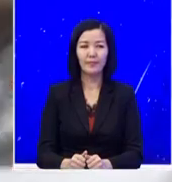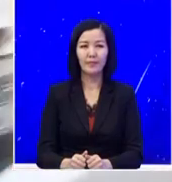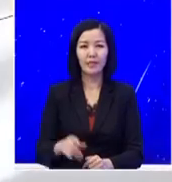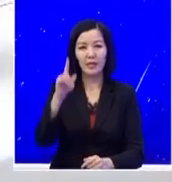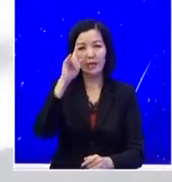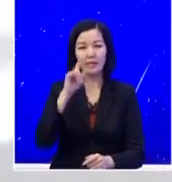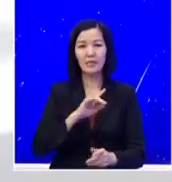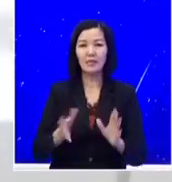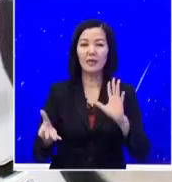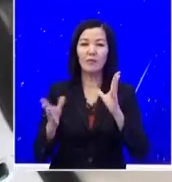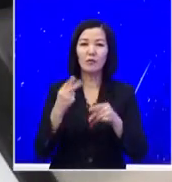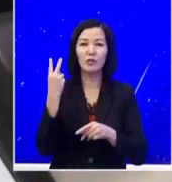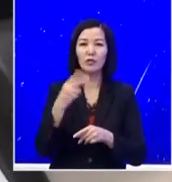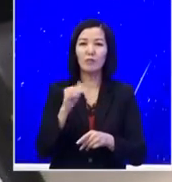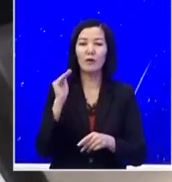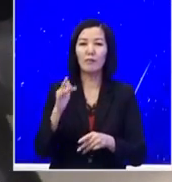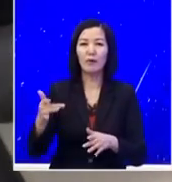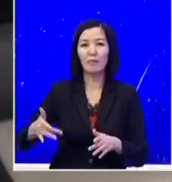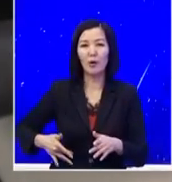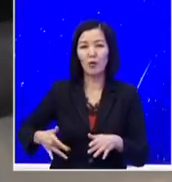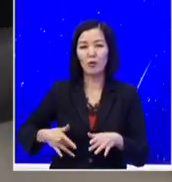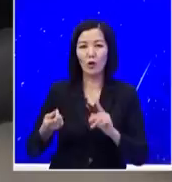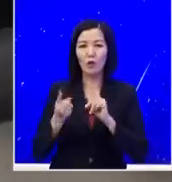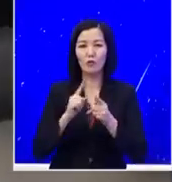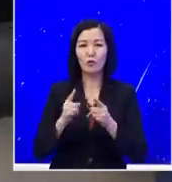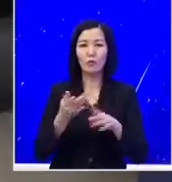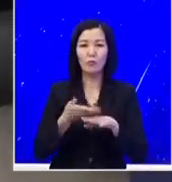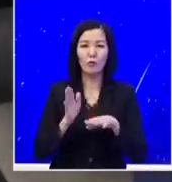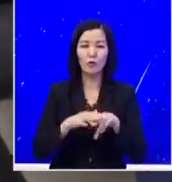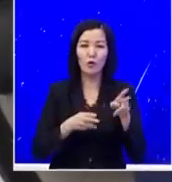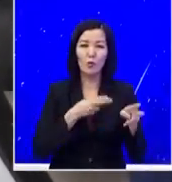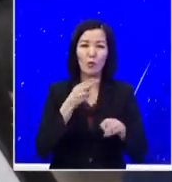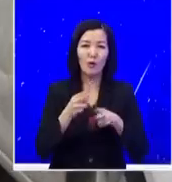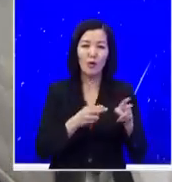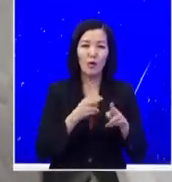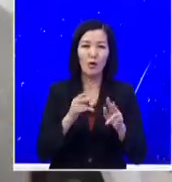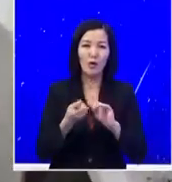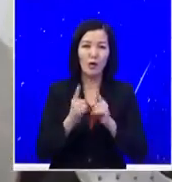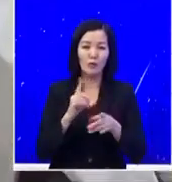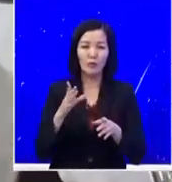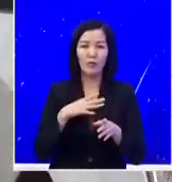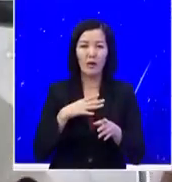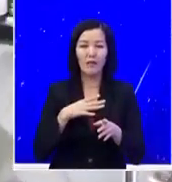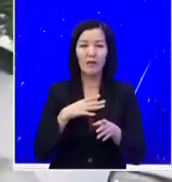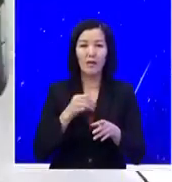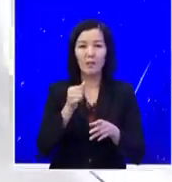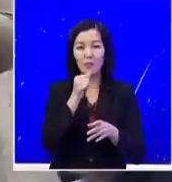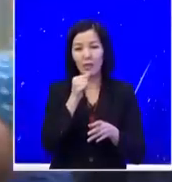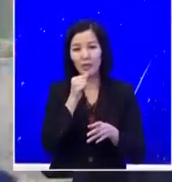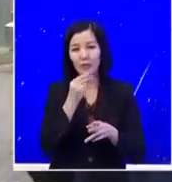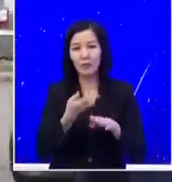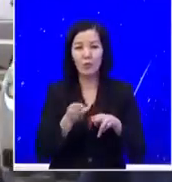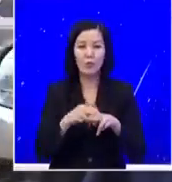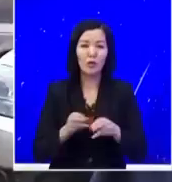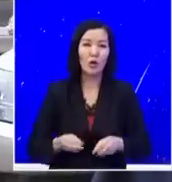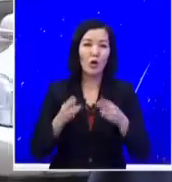Елімізде 20-ға жуық ана бауыр ауыстырып күрделі ота жасатыпты. Медицина қанша дамыған десек те, бұл қадам тәжірибеде қауіпті әрі